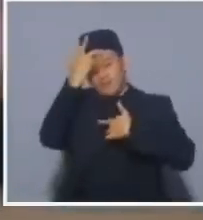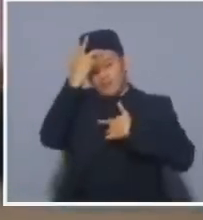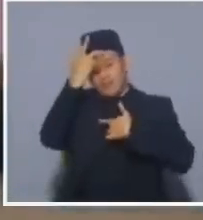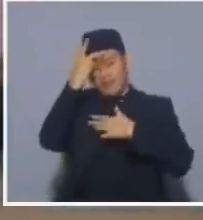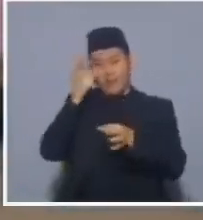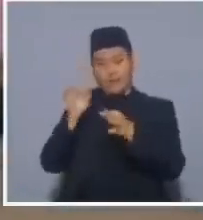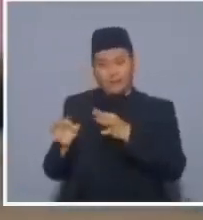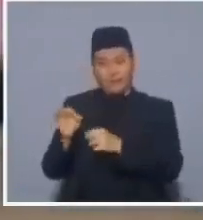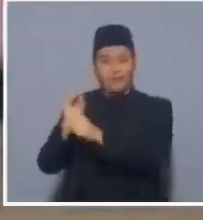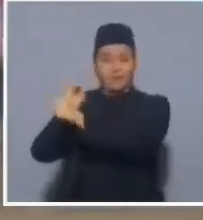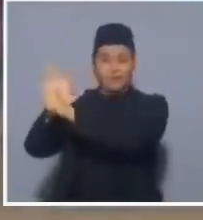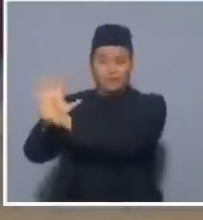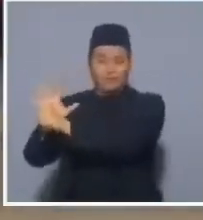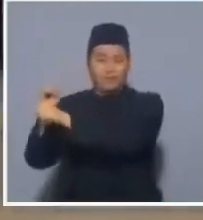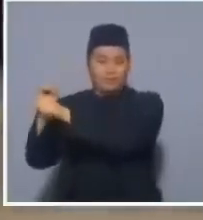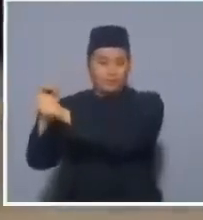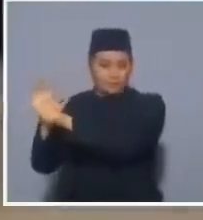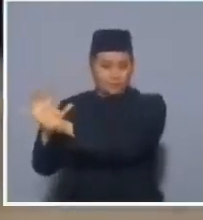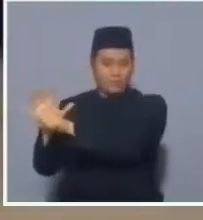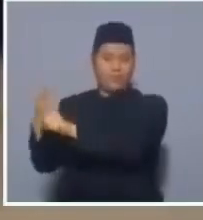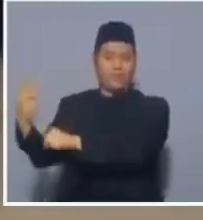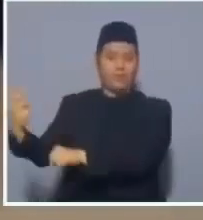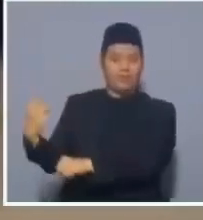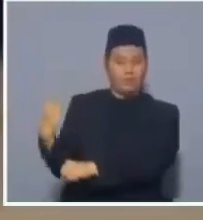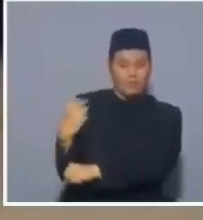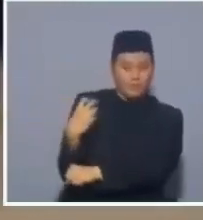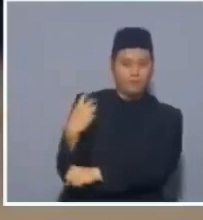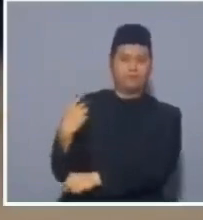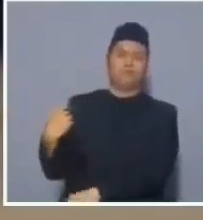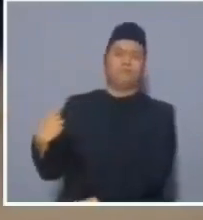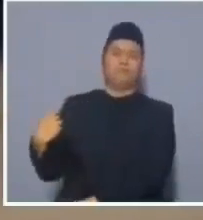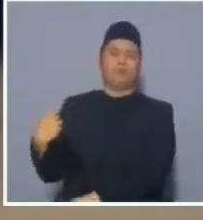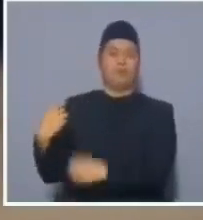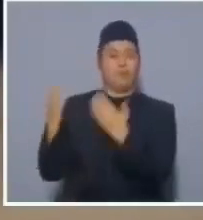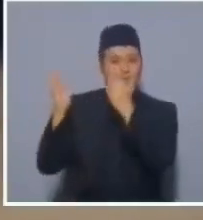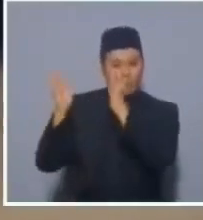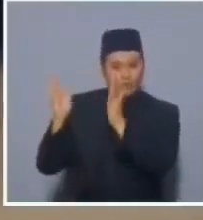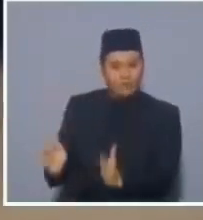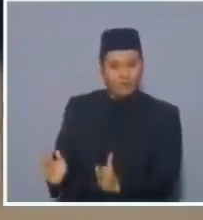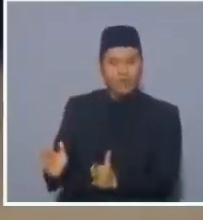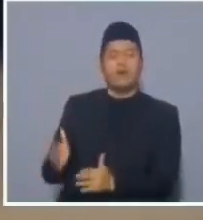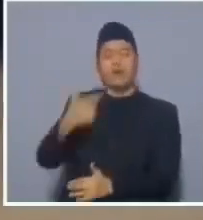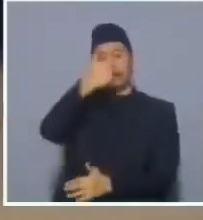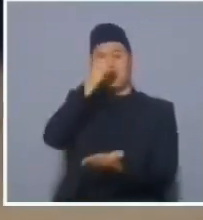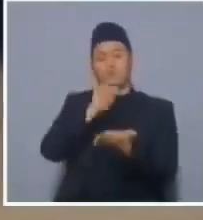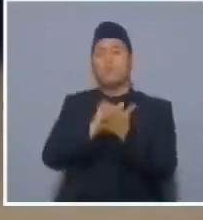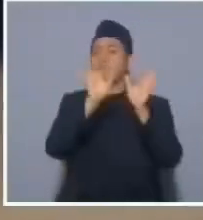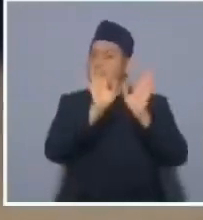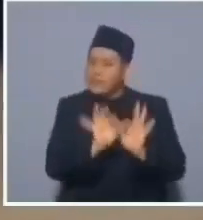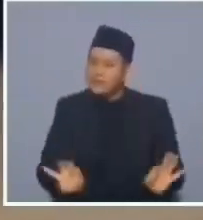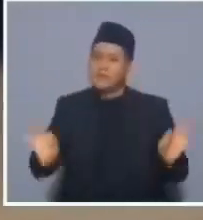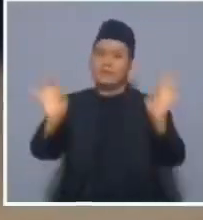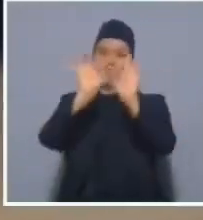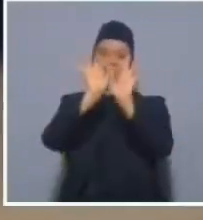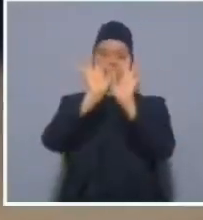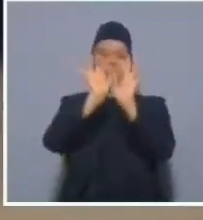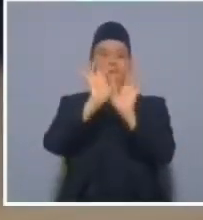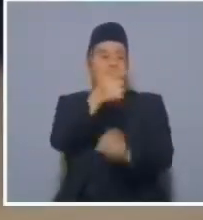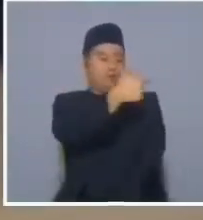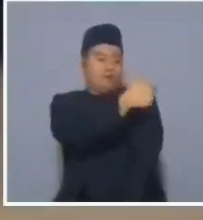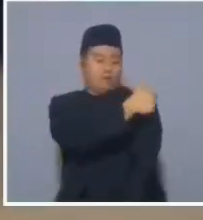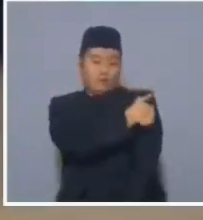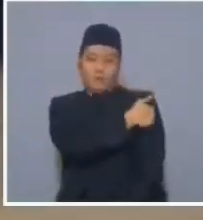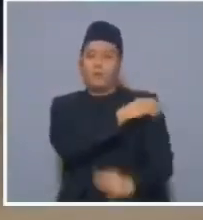itu datang, mendatang kepada penerima vaksin itu. Itu konsep vaksin kepada COVID-19